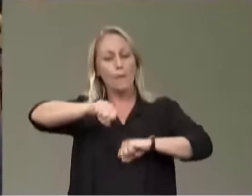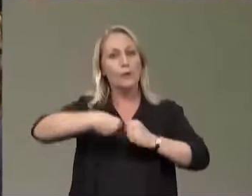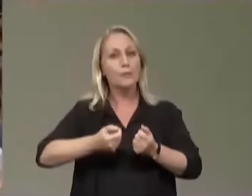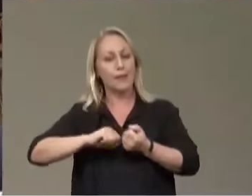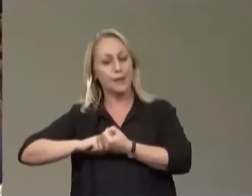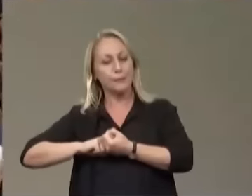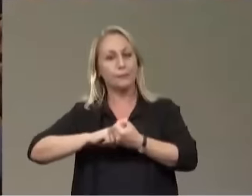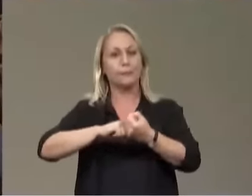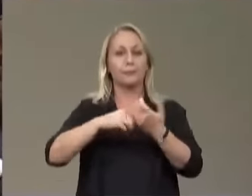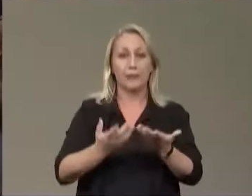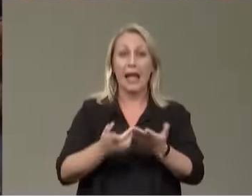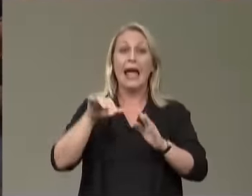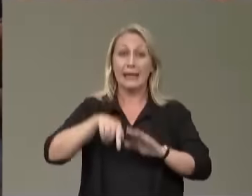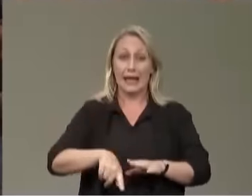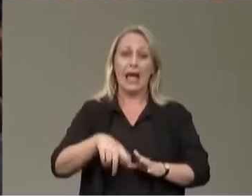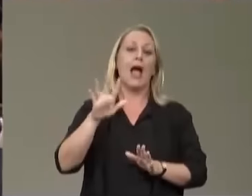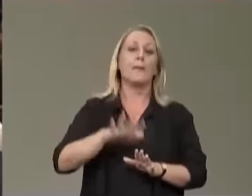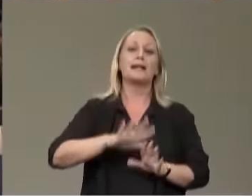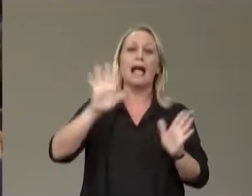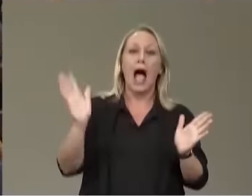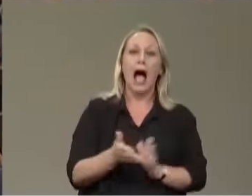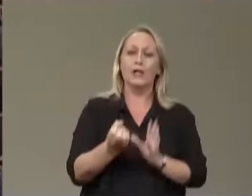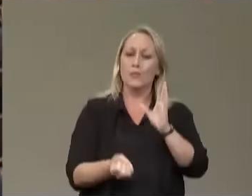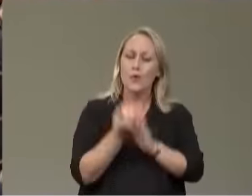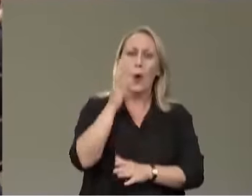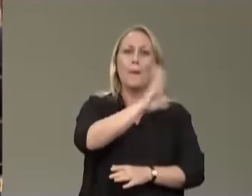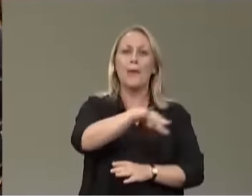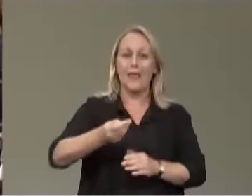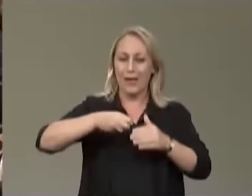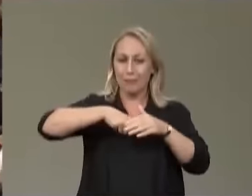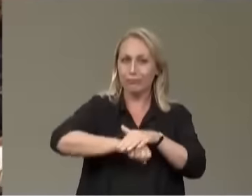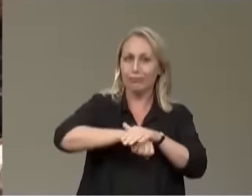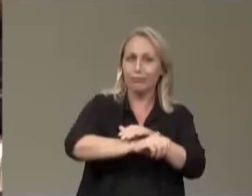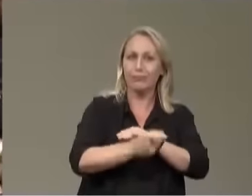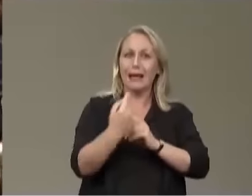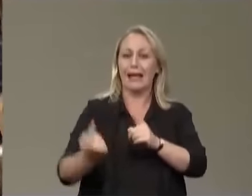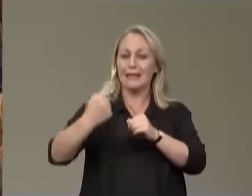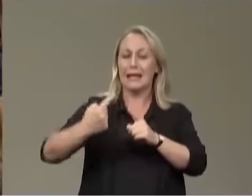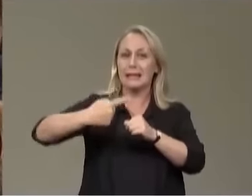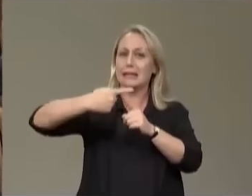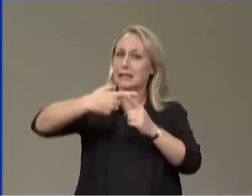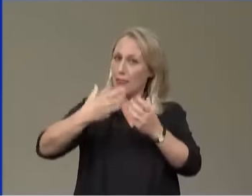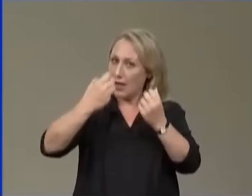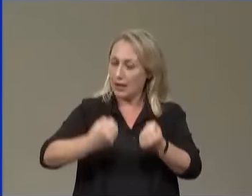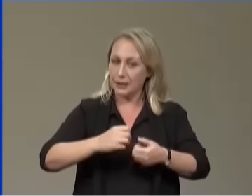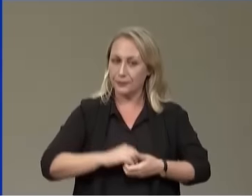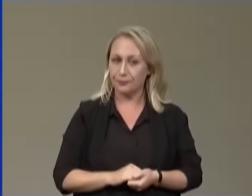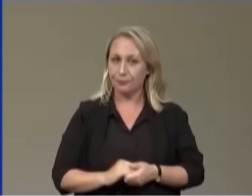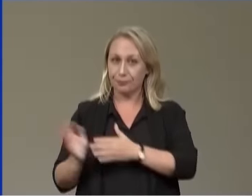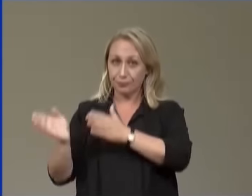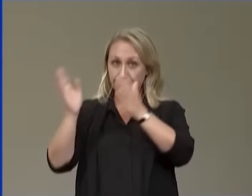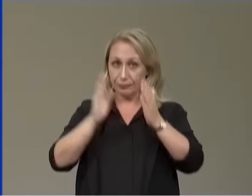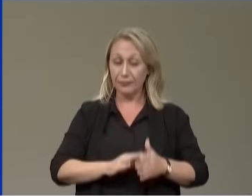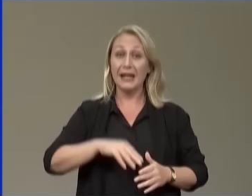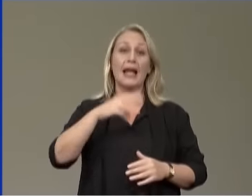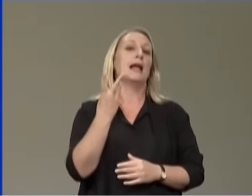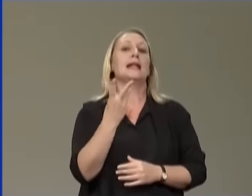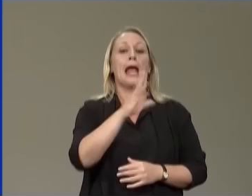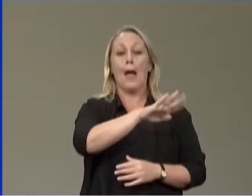Το οποίο μάλιστα θα προσαυξάνεται για κάθε νέο μέλος της οικογένειας. Σε ένα άλλο επίπεδο, τα δικαιώματα των